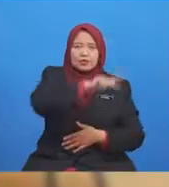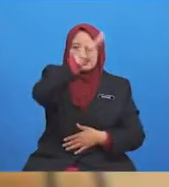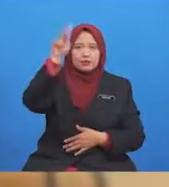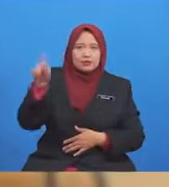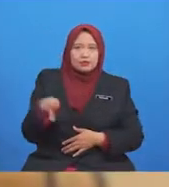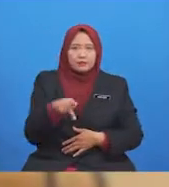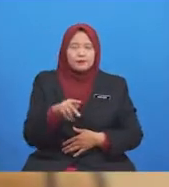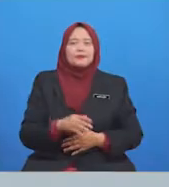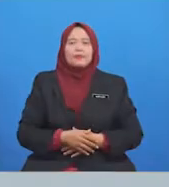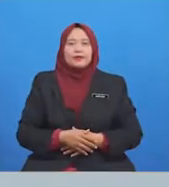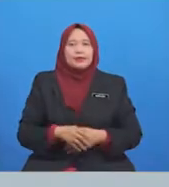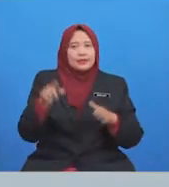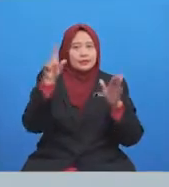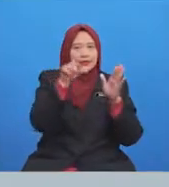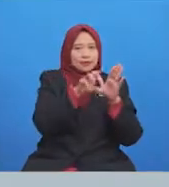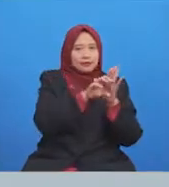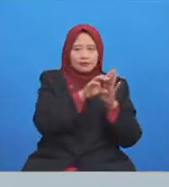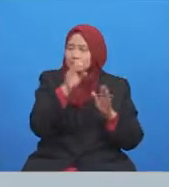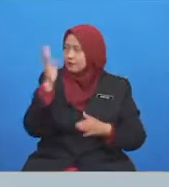Lihat paparan ini.